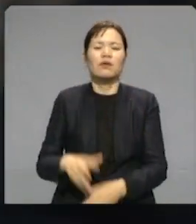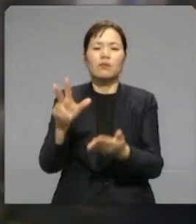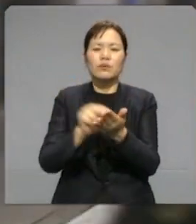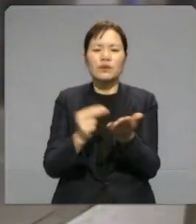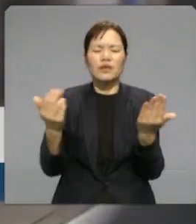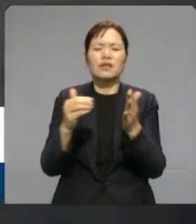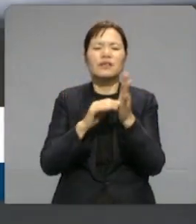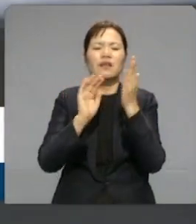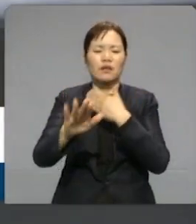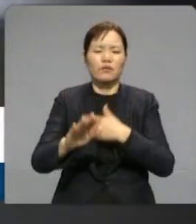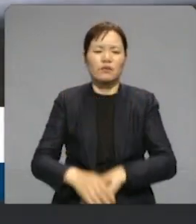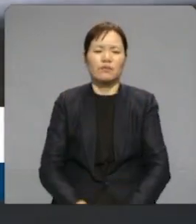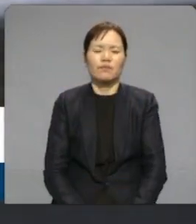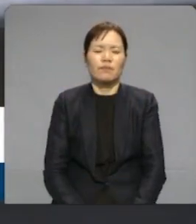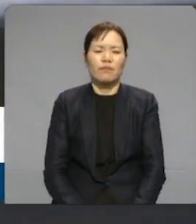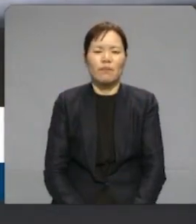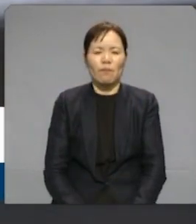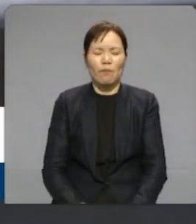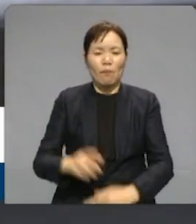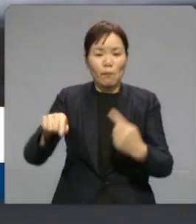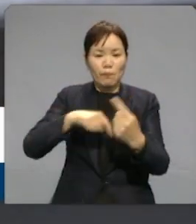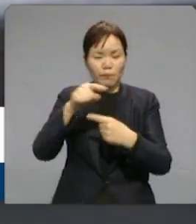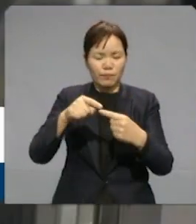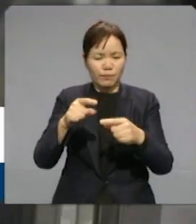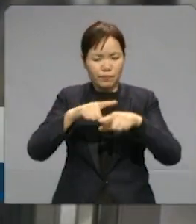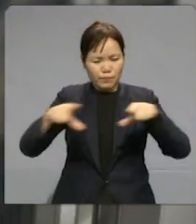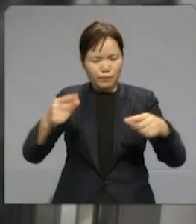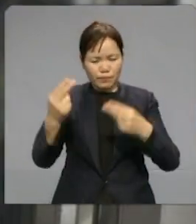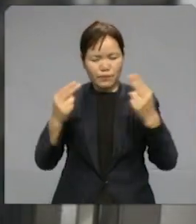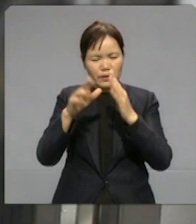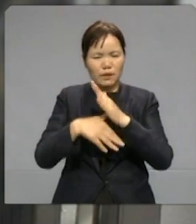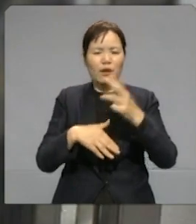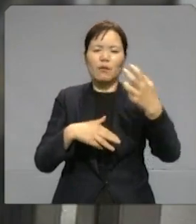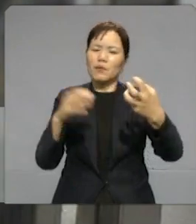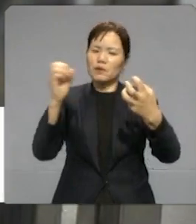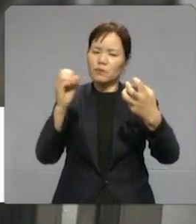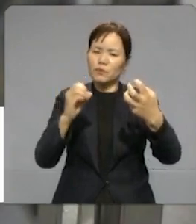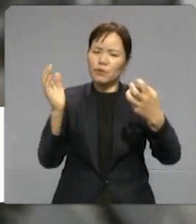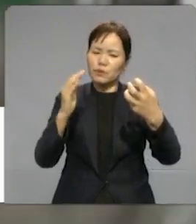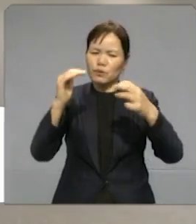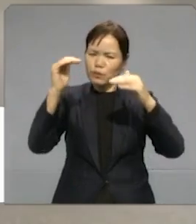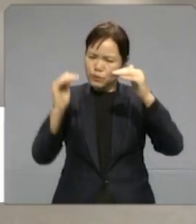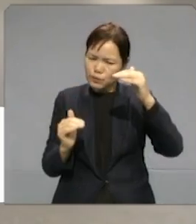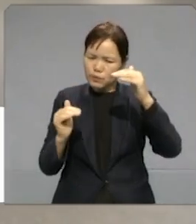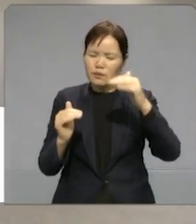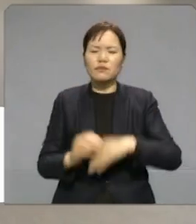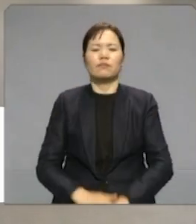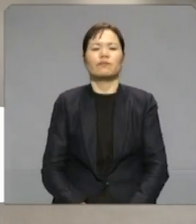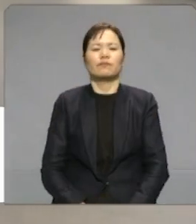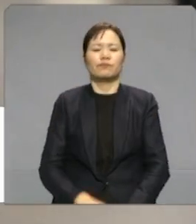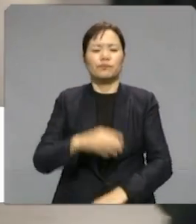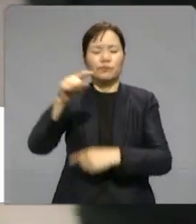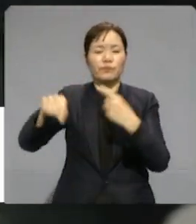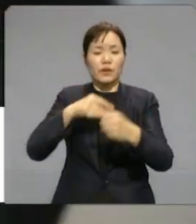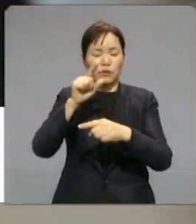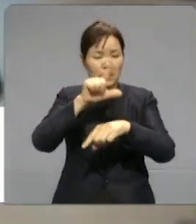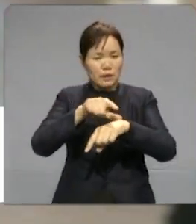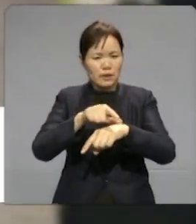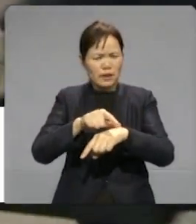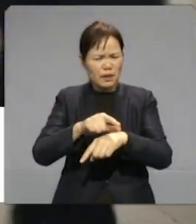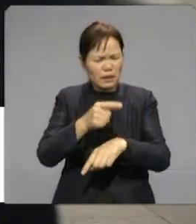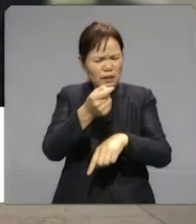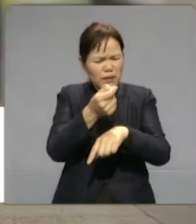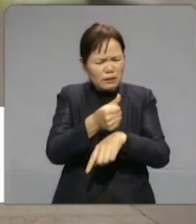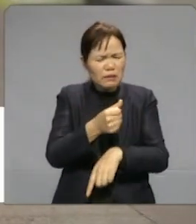퇴근 시간대. 운행률은 평소 대비 80%대 수준으로 떨어졌고 운행 간격은 적게는